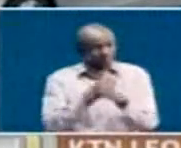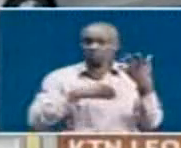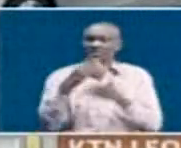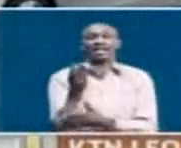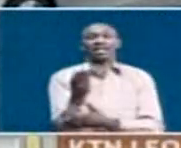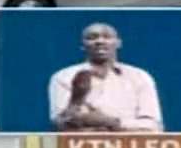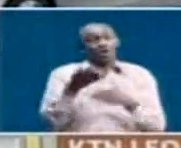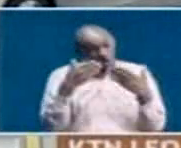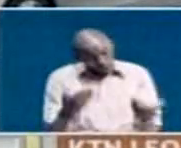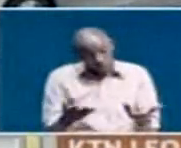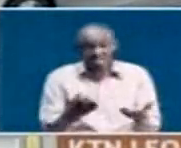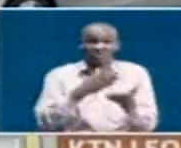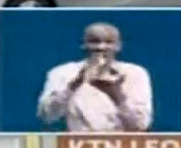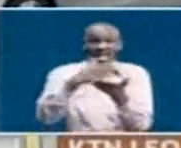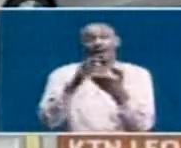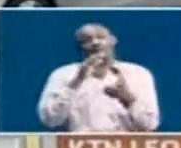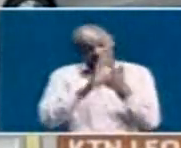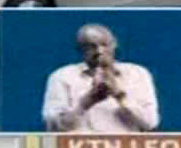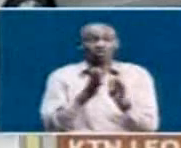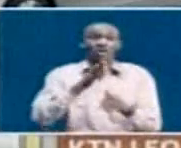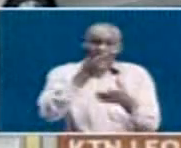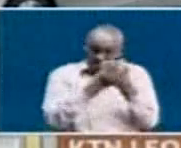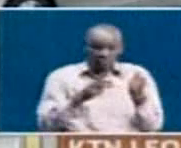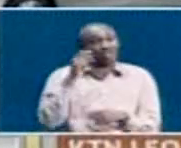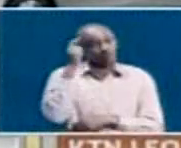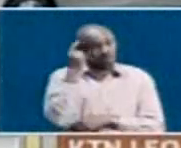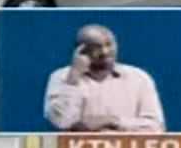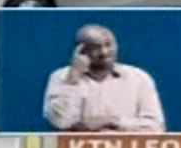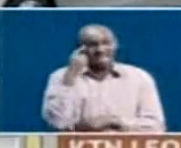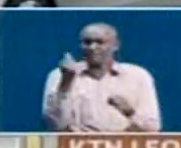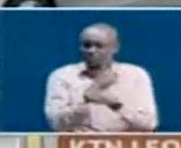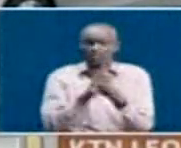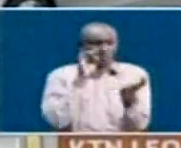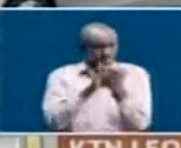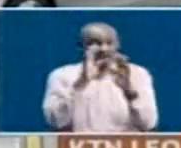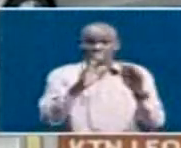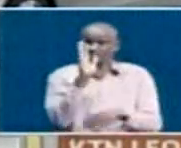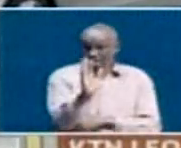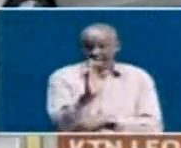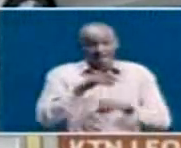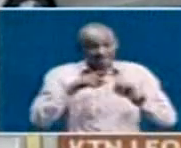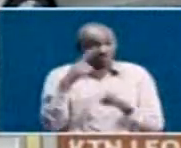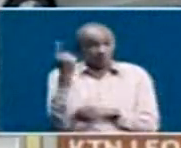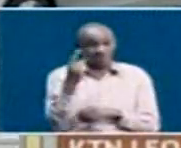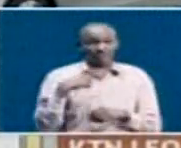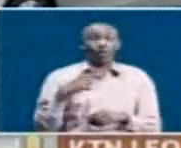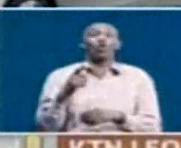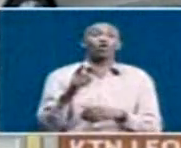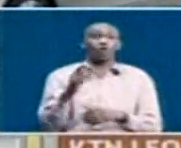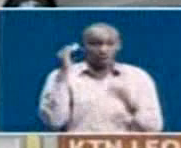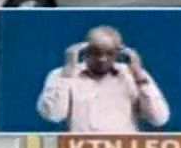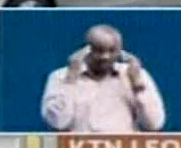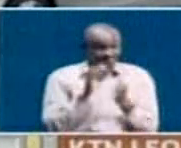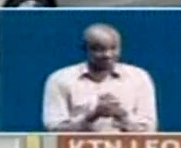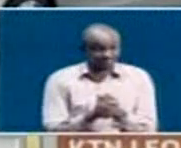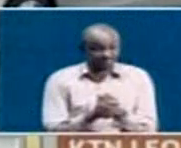kuuzwa au kukodishwa bila idhini ya wote wawili. Mtu hawezi kufukuzwa nyumbani mwake ila tu kwa ilani ya mahakama.